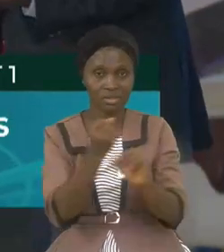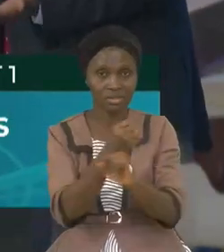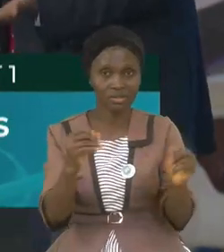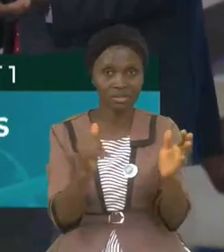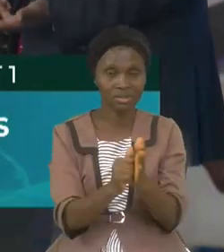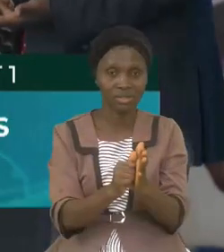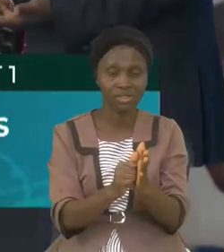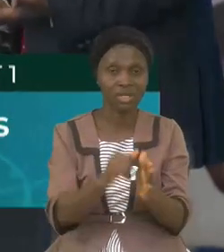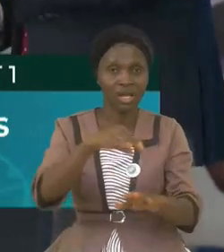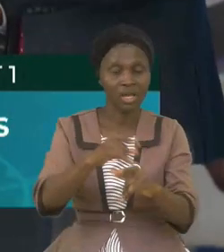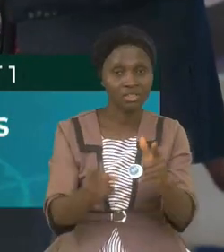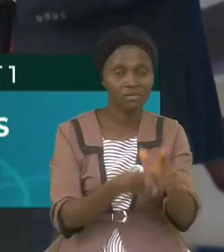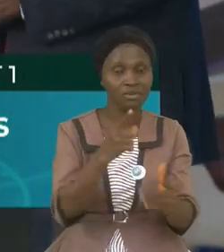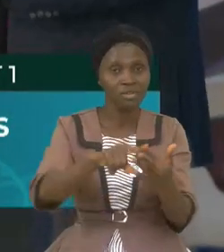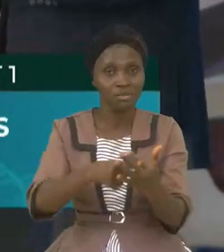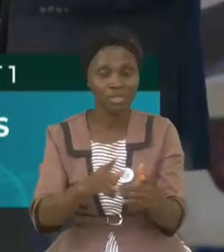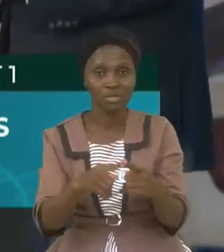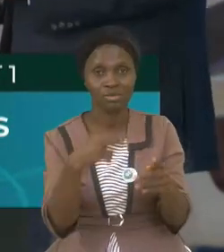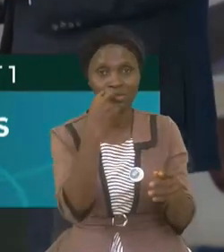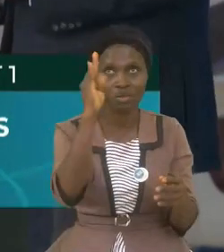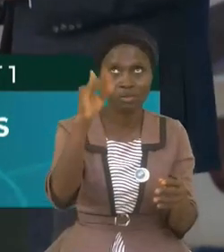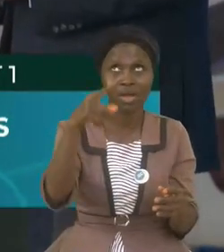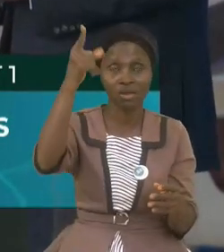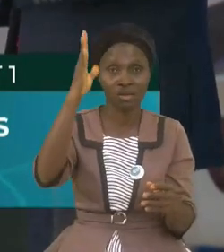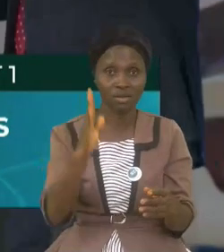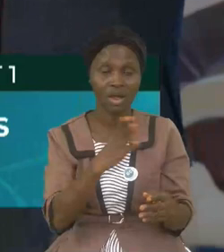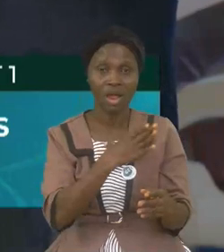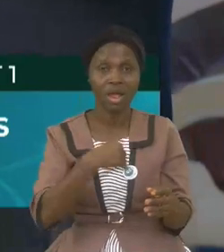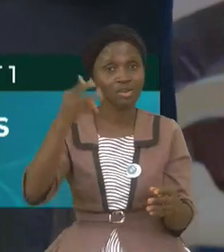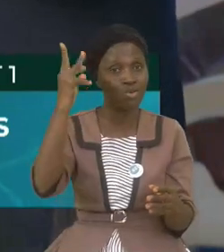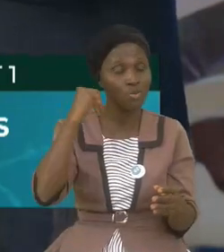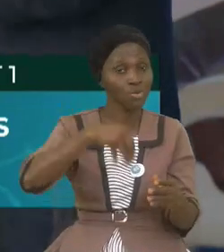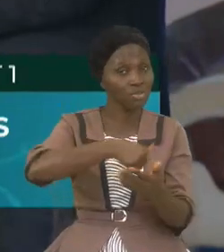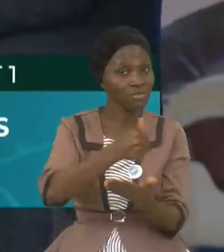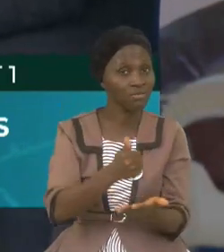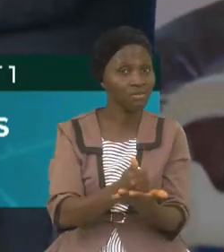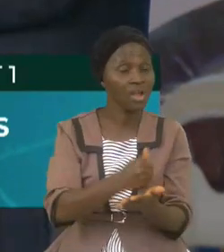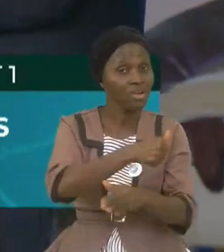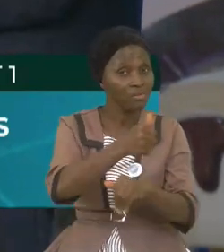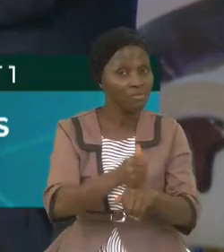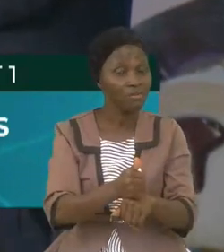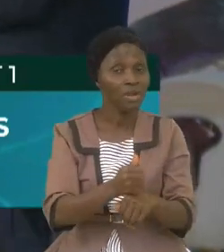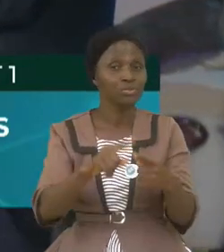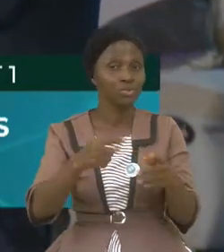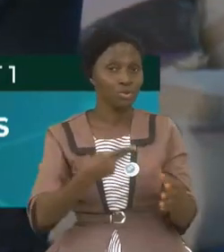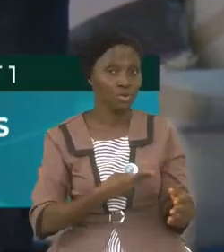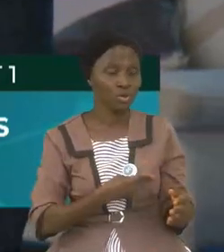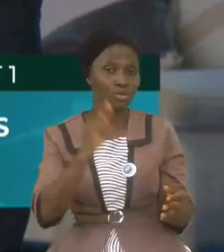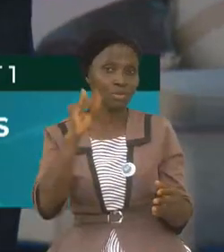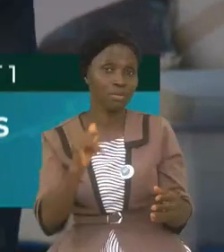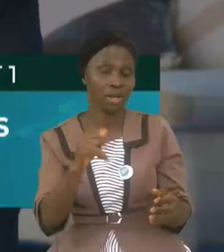Hébreux 2, verset 3, comment échapperons-nous en négligeant un si grand salut qui est annoncé d'abord par le Seigneur, nous a été